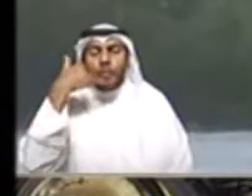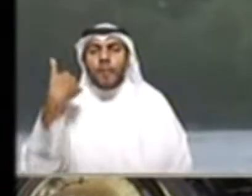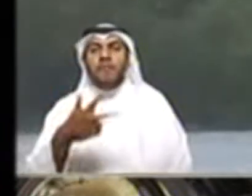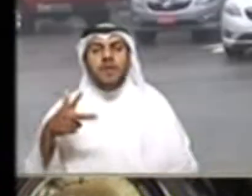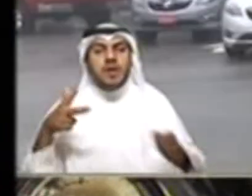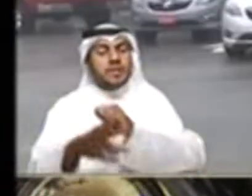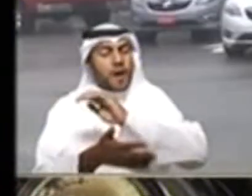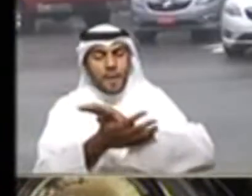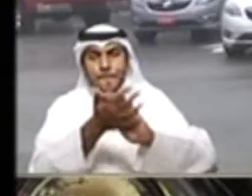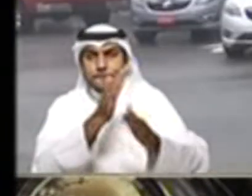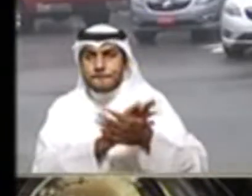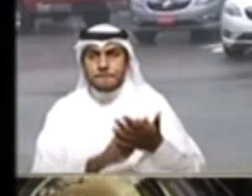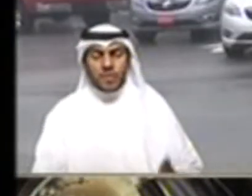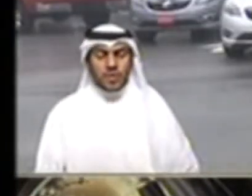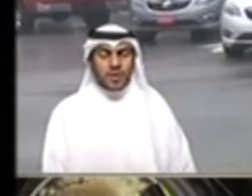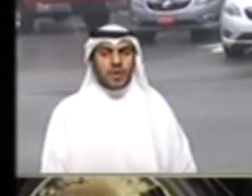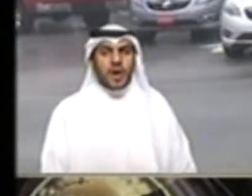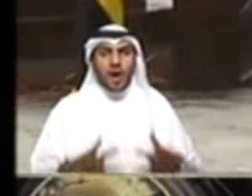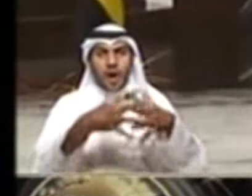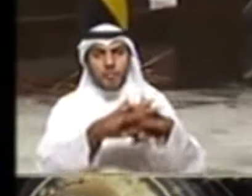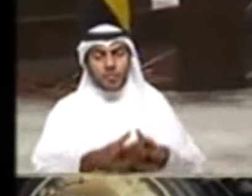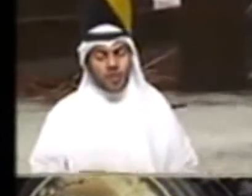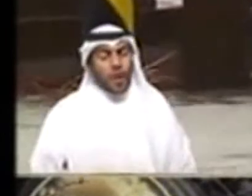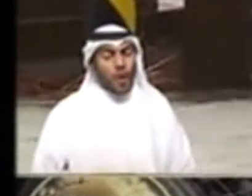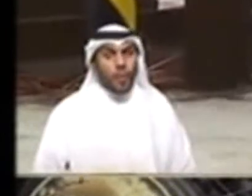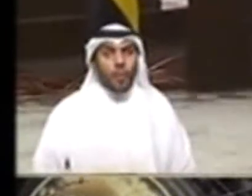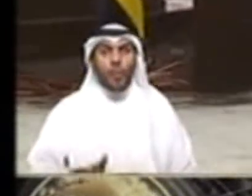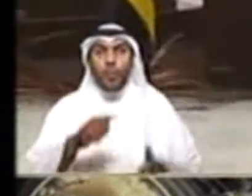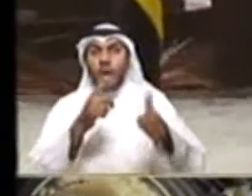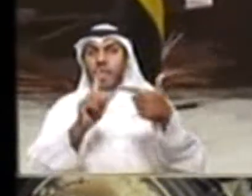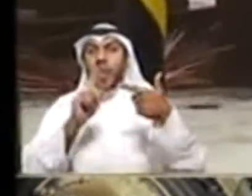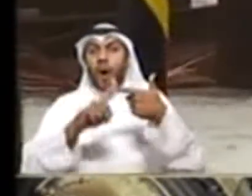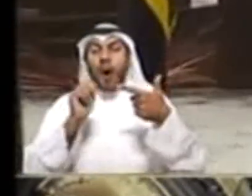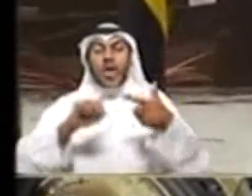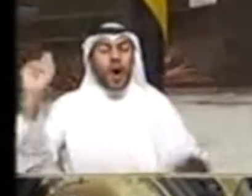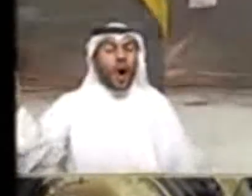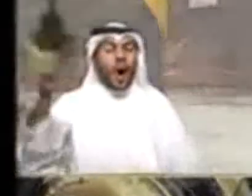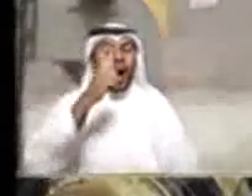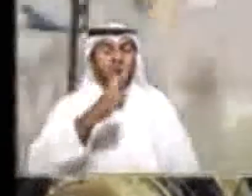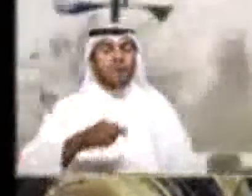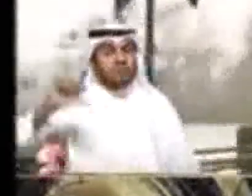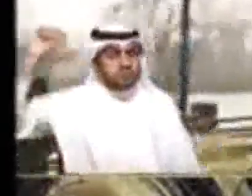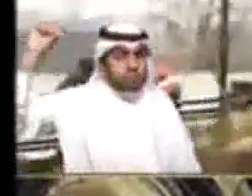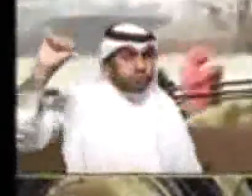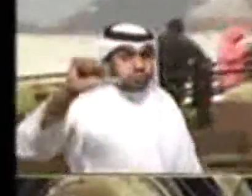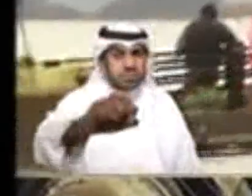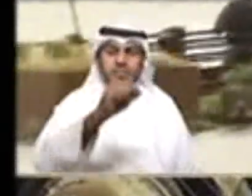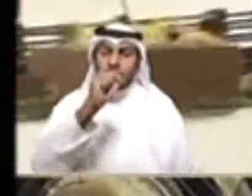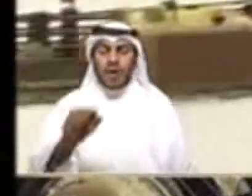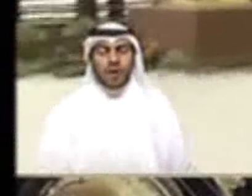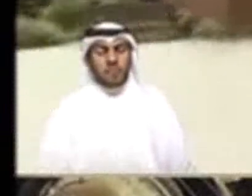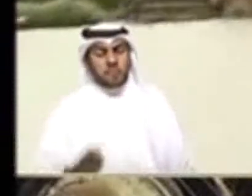ويصفون هذه العاصفة بالأسوأ في تاريخ الولايات المتحدة، ثاني أسوأ عاصفة أو إعصار في تاريخ الولايات